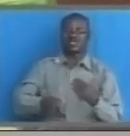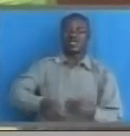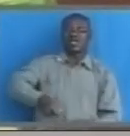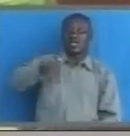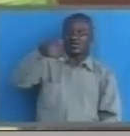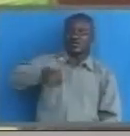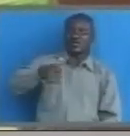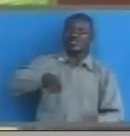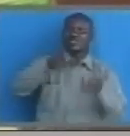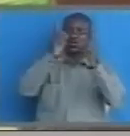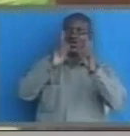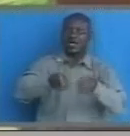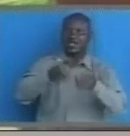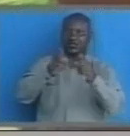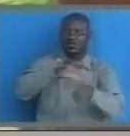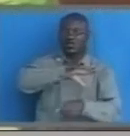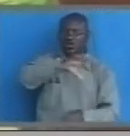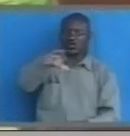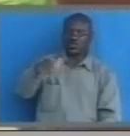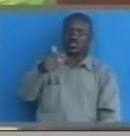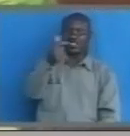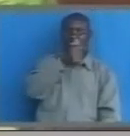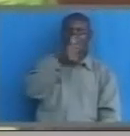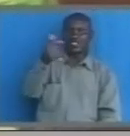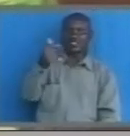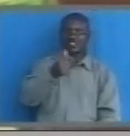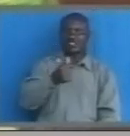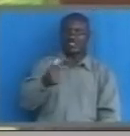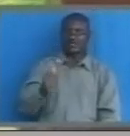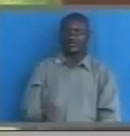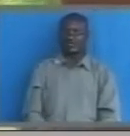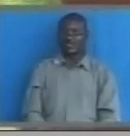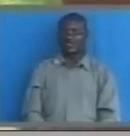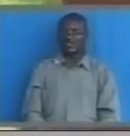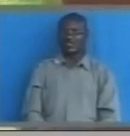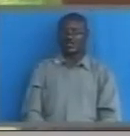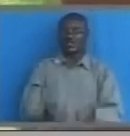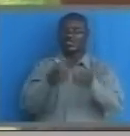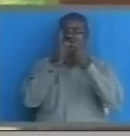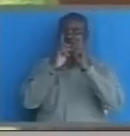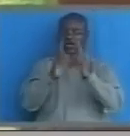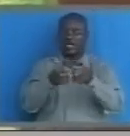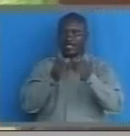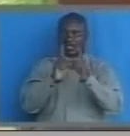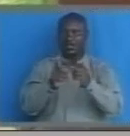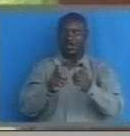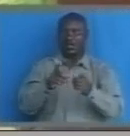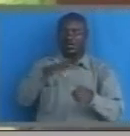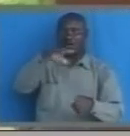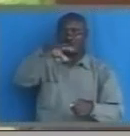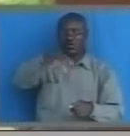walimu wote nchini Tanzania wa msingi na sekondari lakini hususan walimu wa mkoa